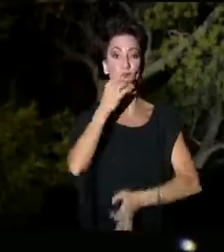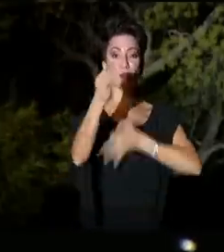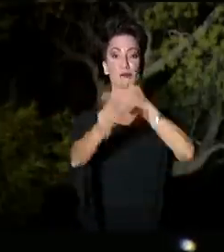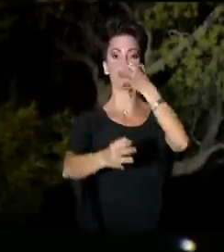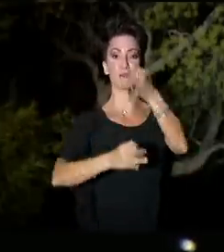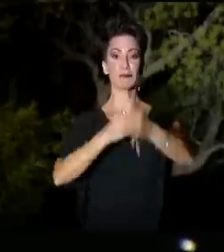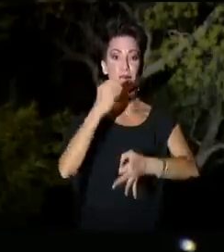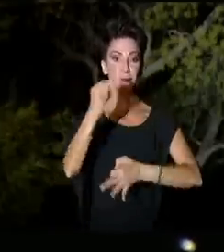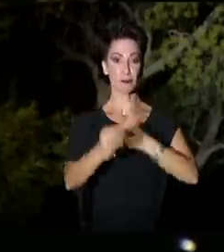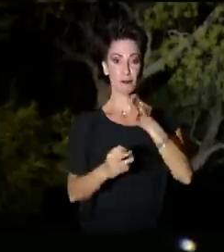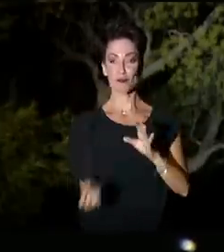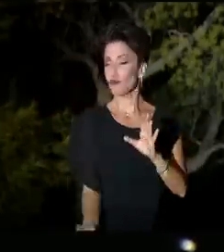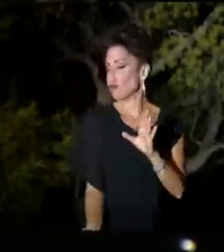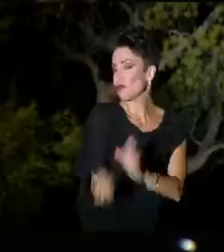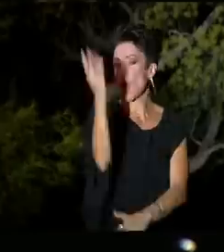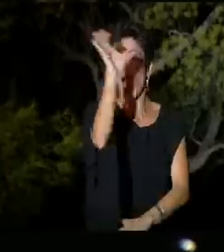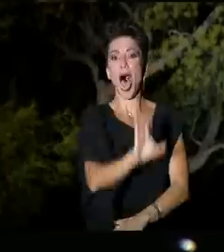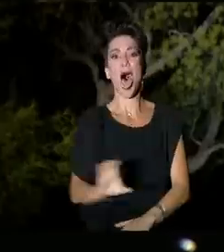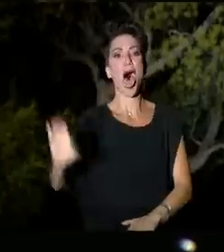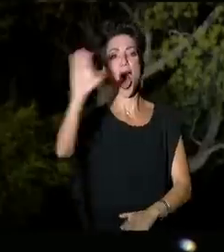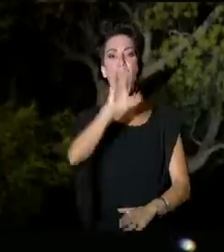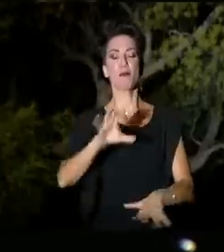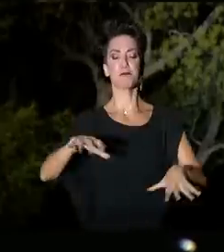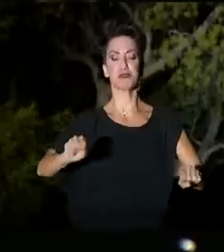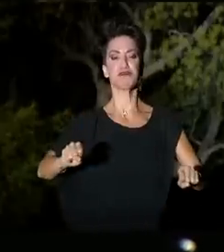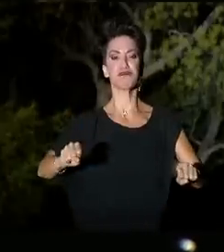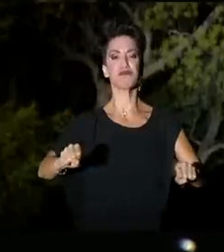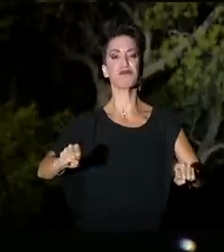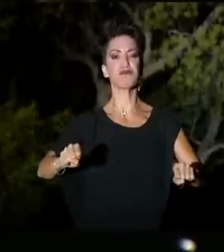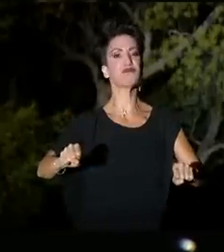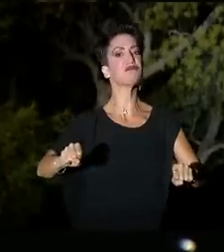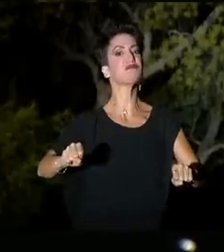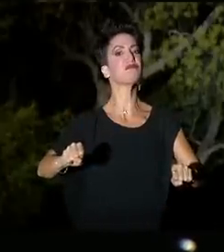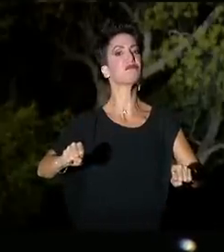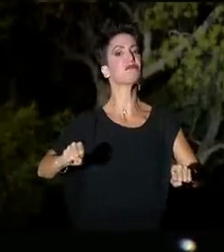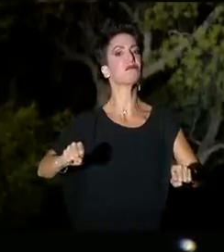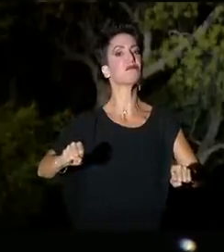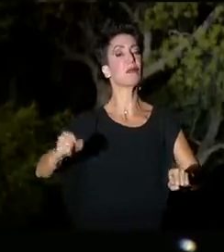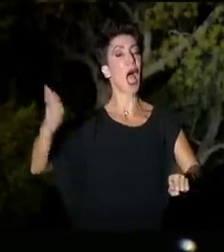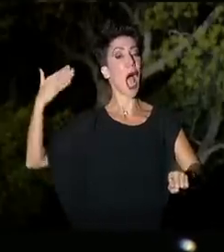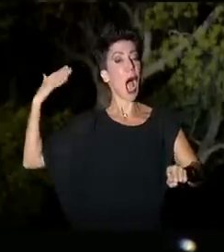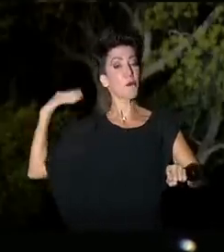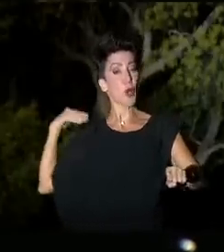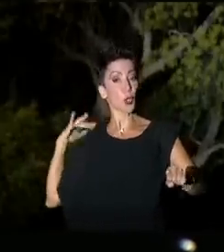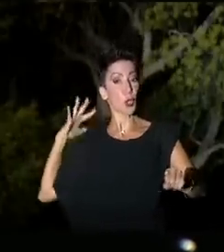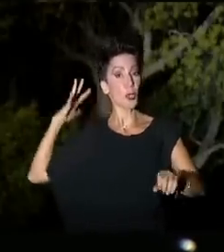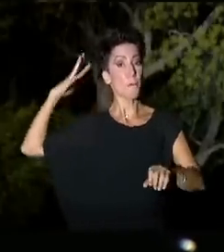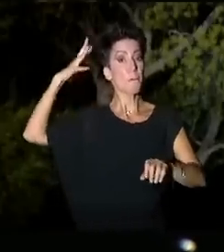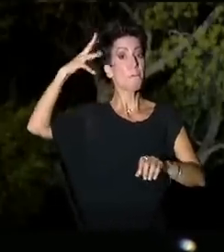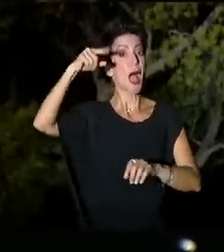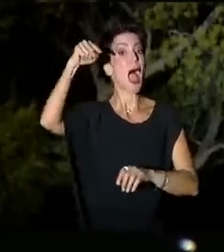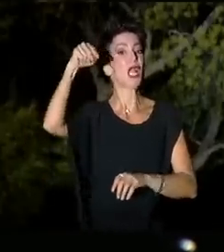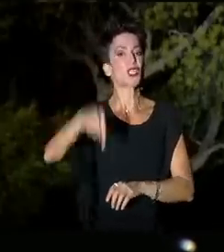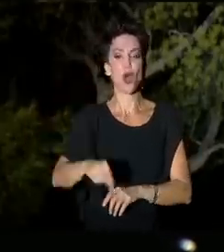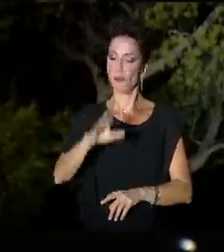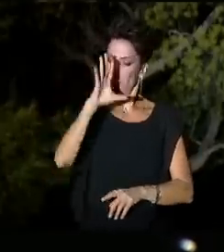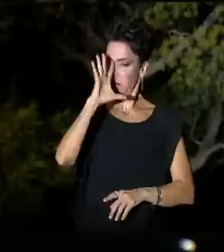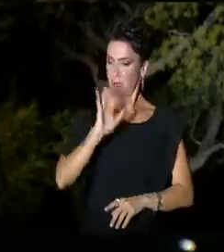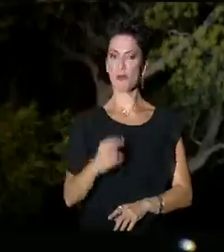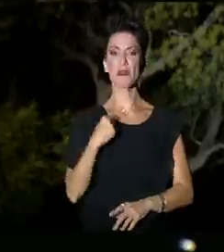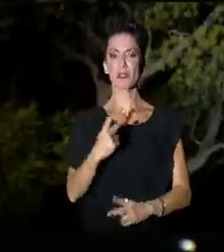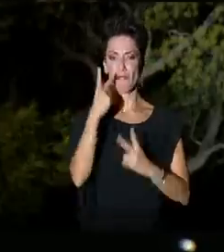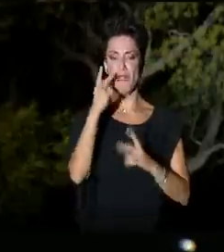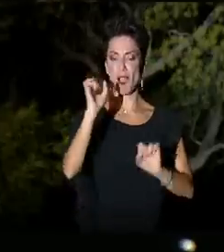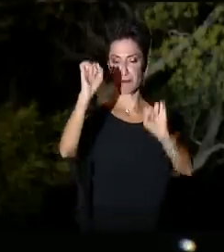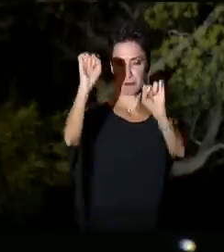νέα ευρωπαϊκή κυριαρχία. Και όσα μεσολάβησαν από τότε, επιβεβαίωσαν